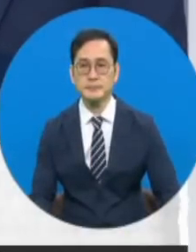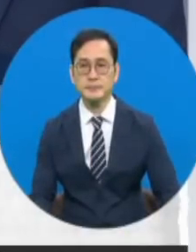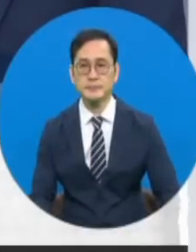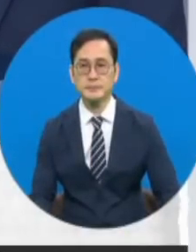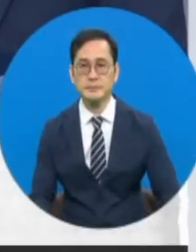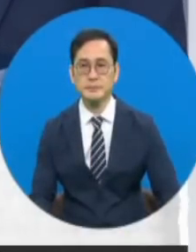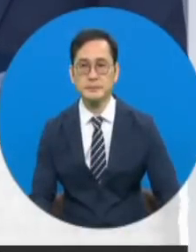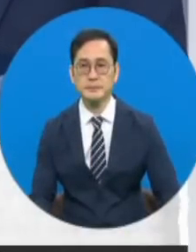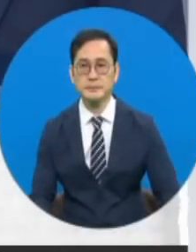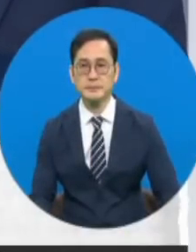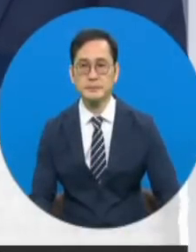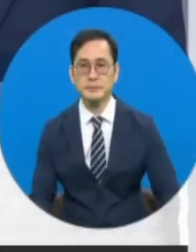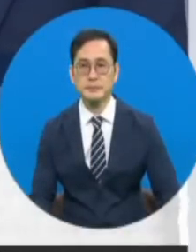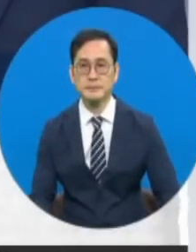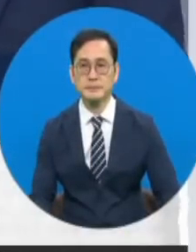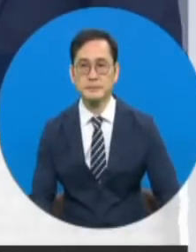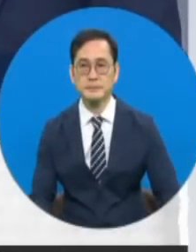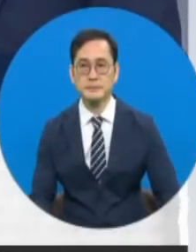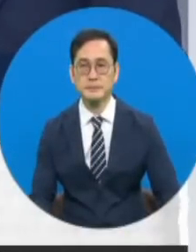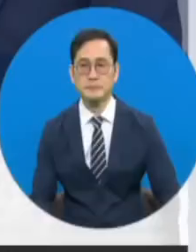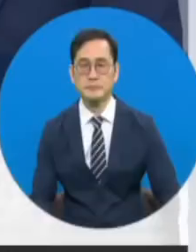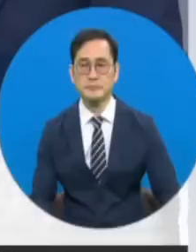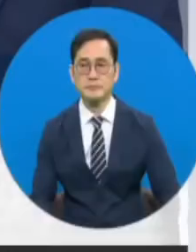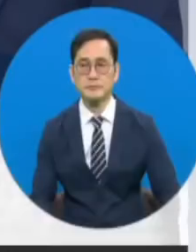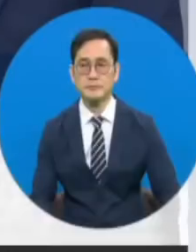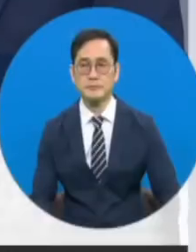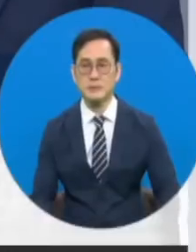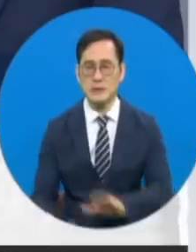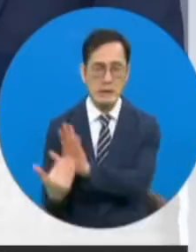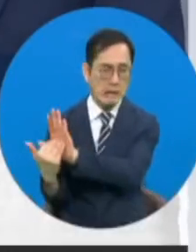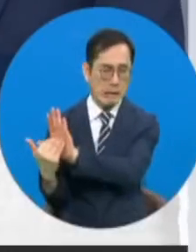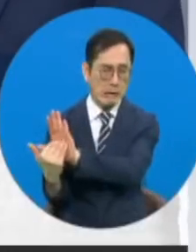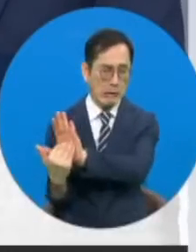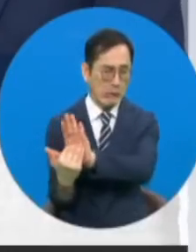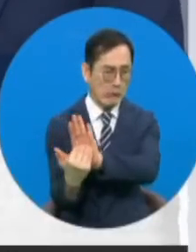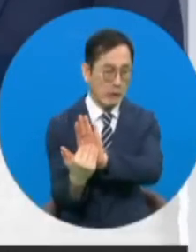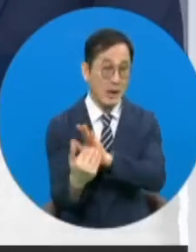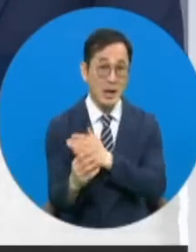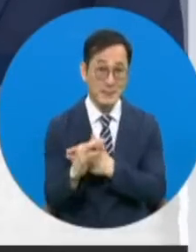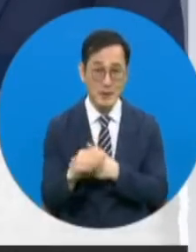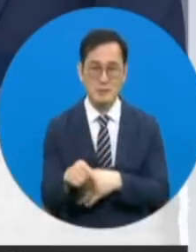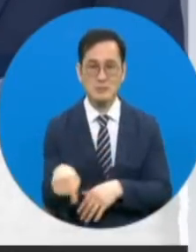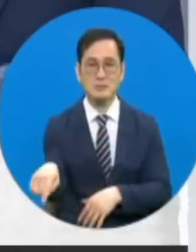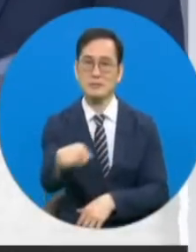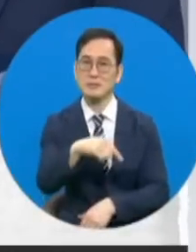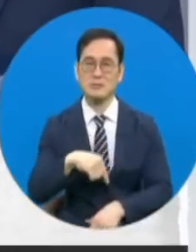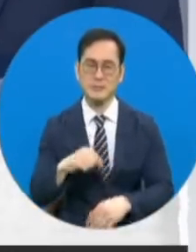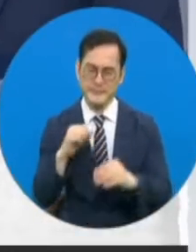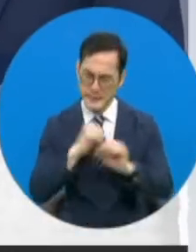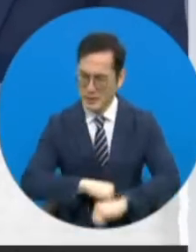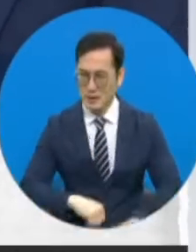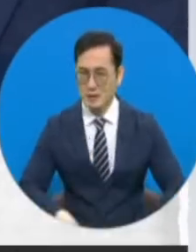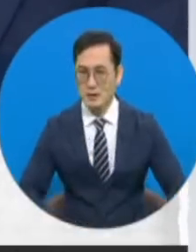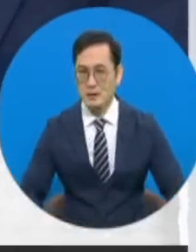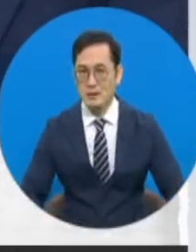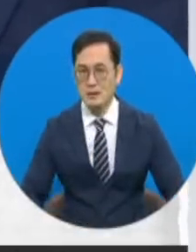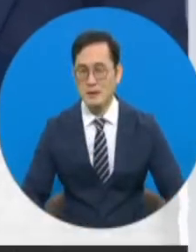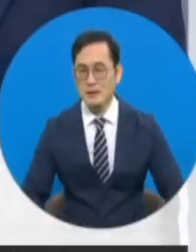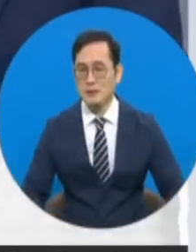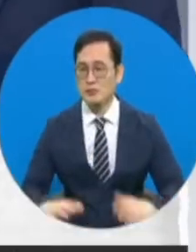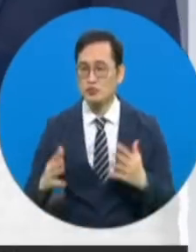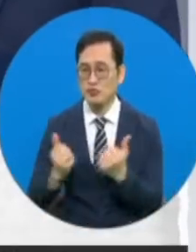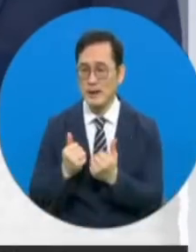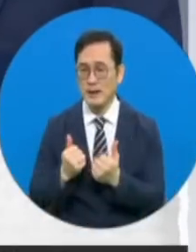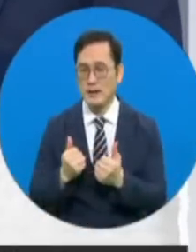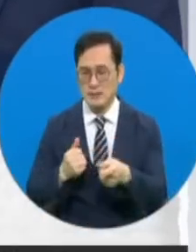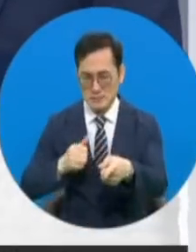그렇기 때문에 아마 이렇게 버티다가는 더 큰 일이 일어날 겁니다 더 큰 일이 일어나더라도 사실 저는 국정조사를 해야 된다고 하는